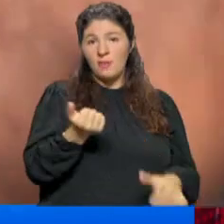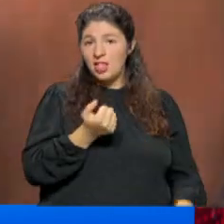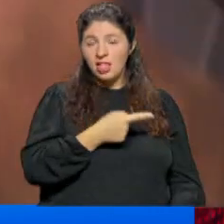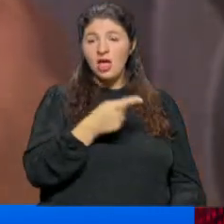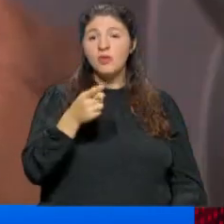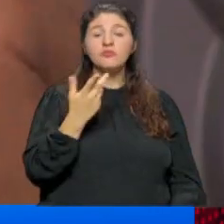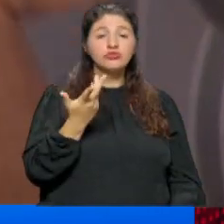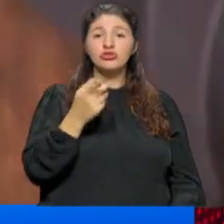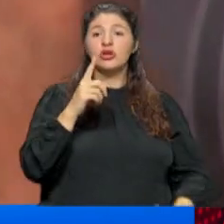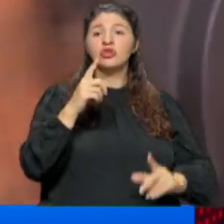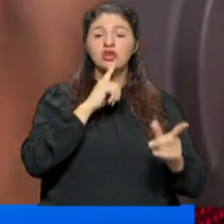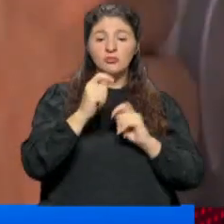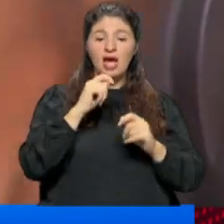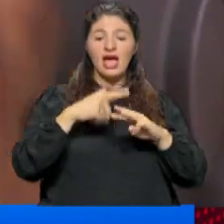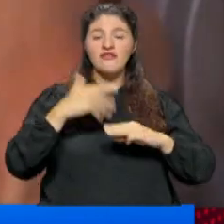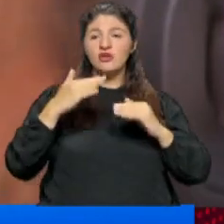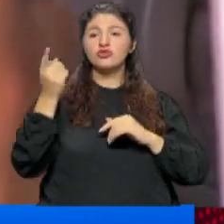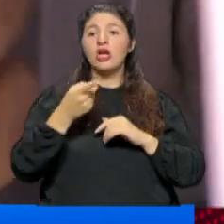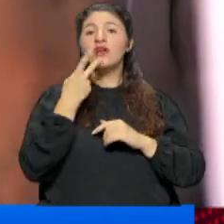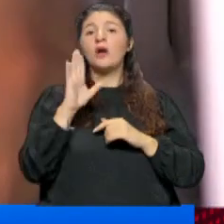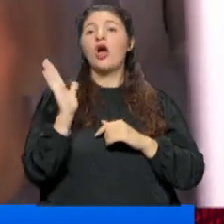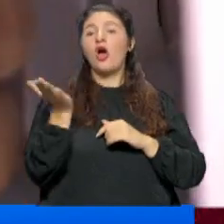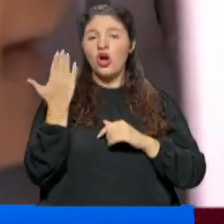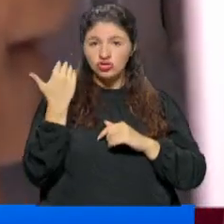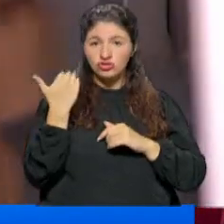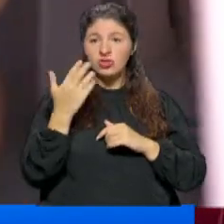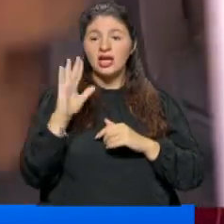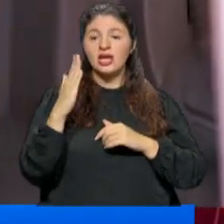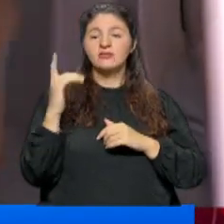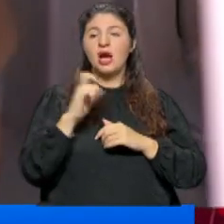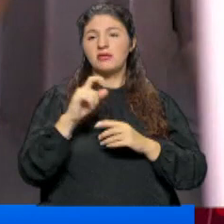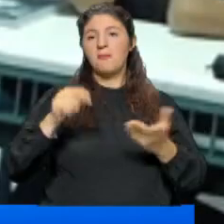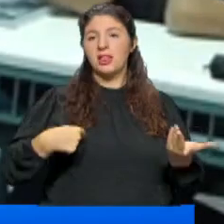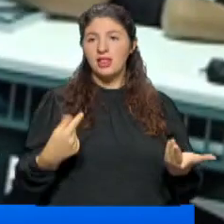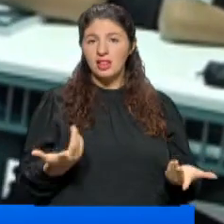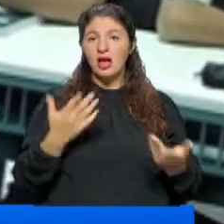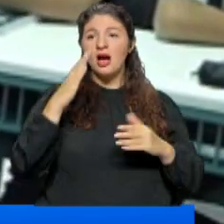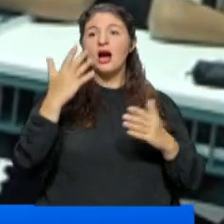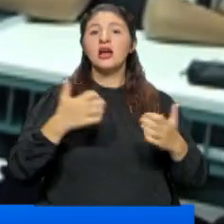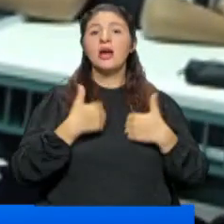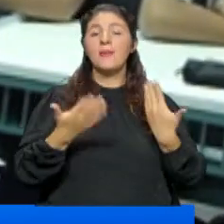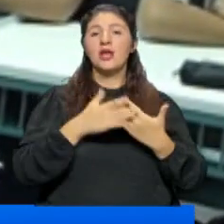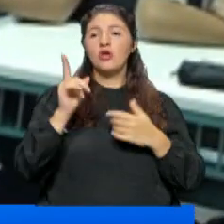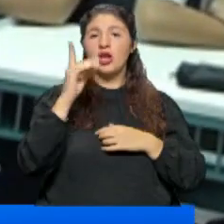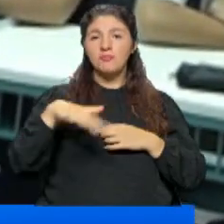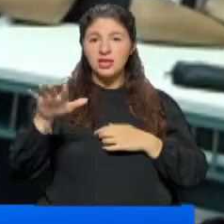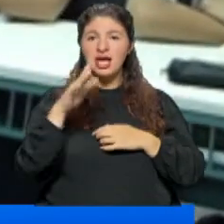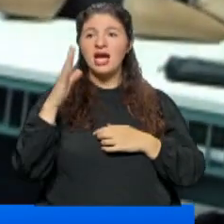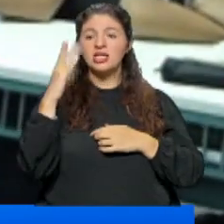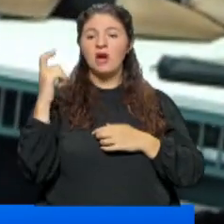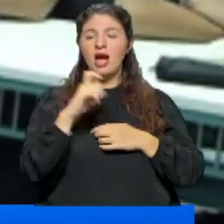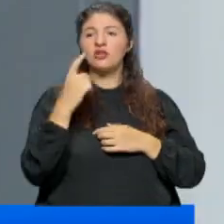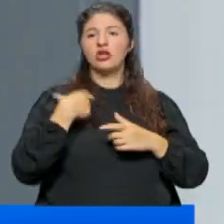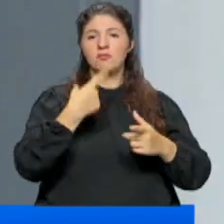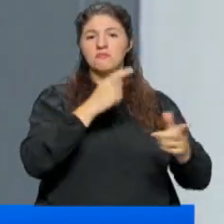Sözleşme enflasyon oranları açıklanmadan önce Kasım ayında imzalandı. Kahramanmaraş'taki öğretmenler Kasım ayında özel